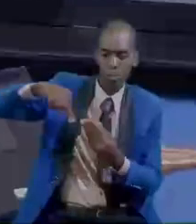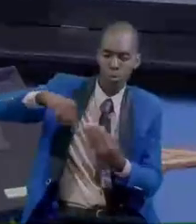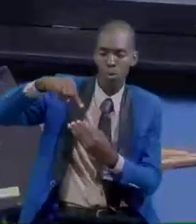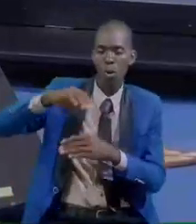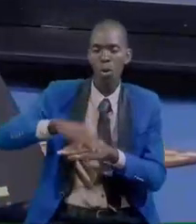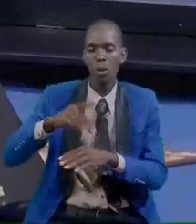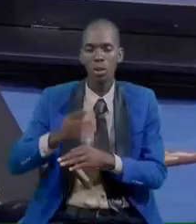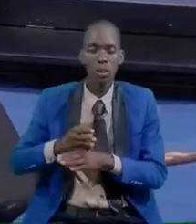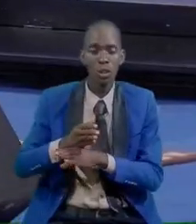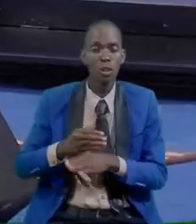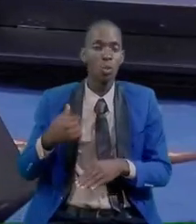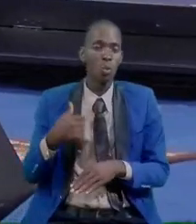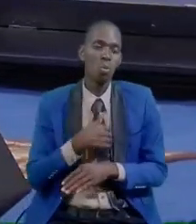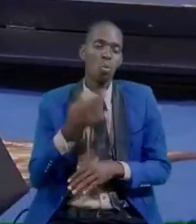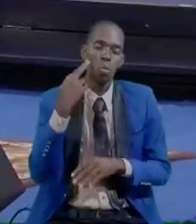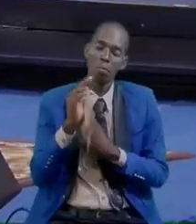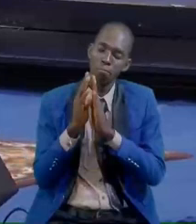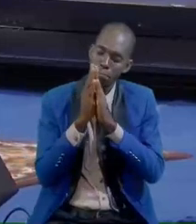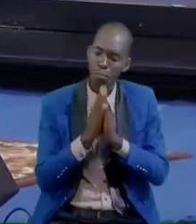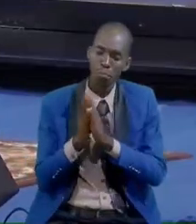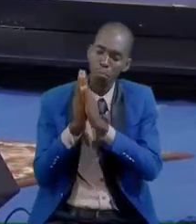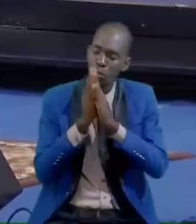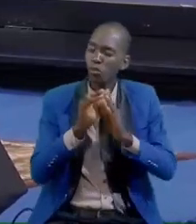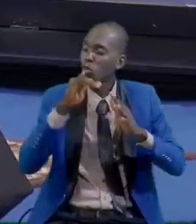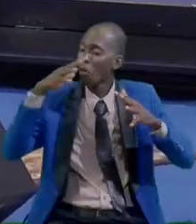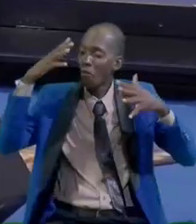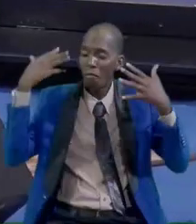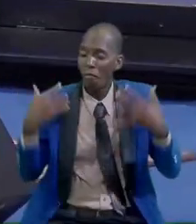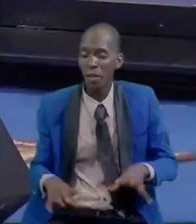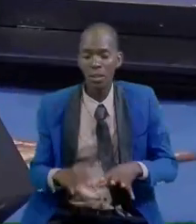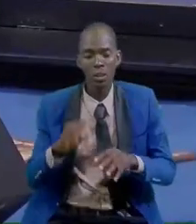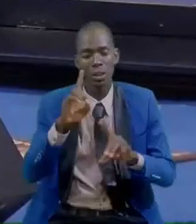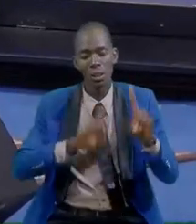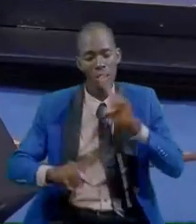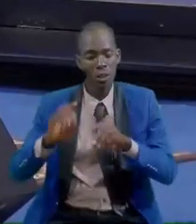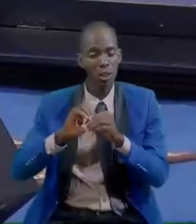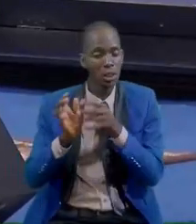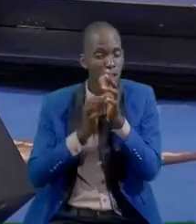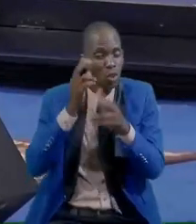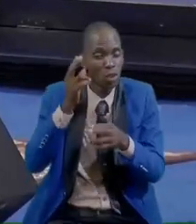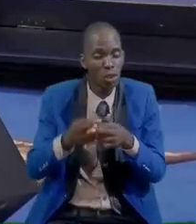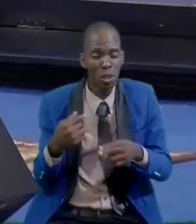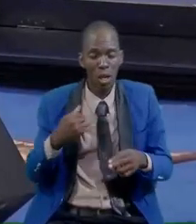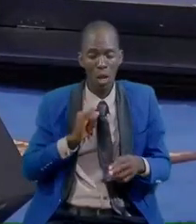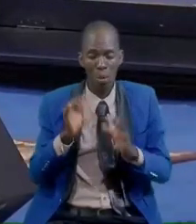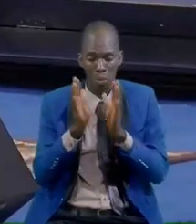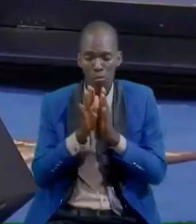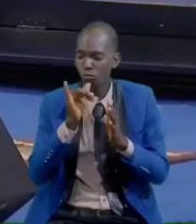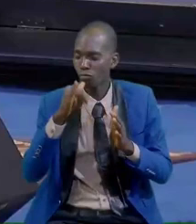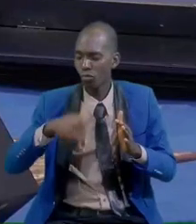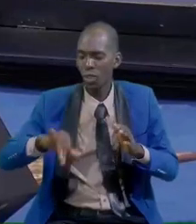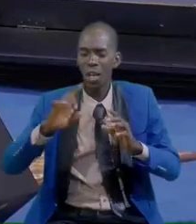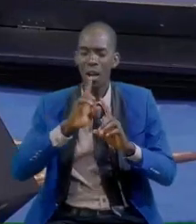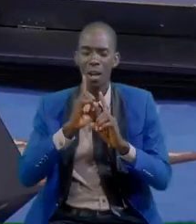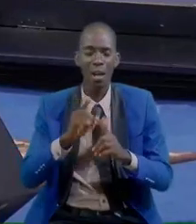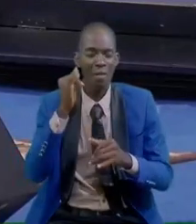priait. On n'avait pas encore fini la prière. On n'avait pas encore dit au nom de Jésus, j'ai prié. On n'avait pas encore dit la